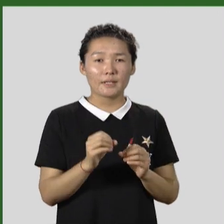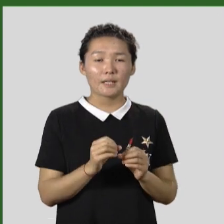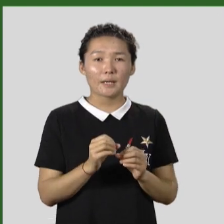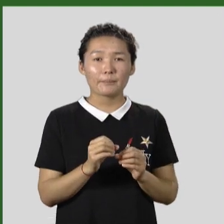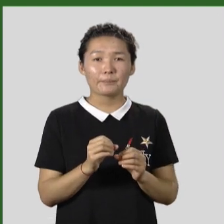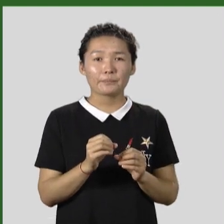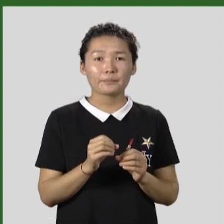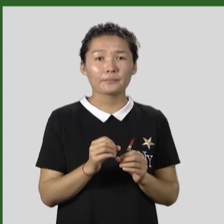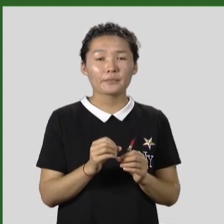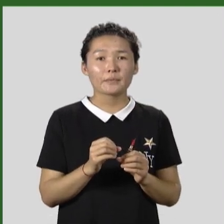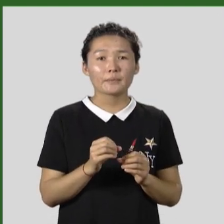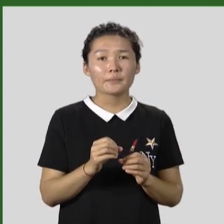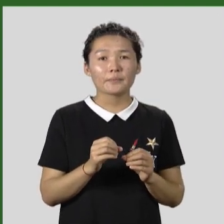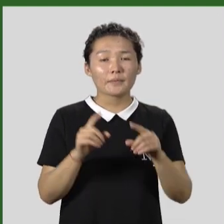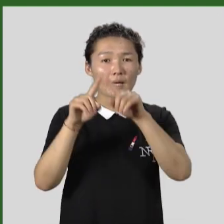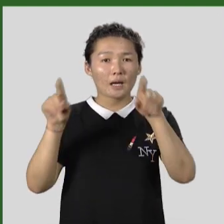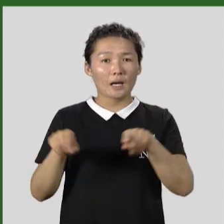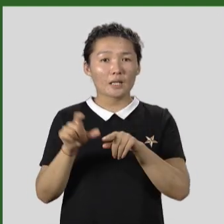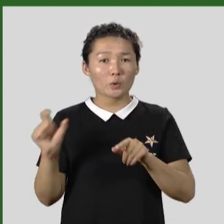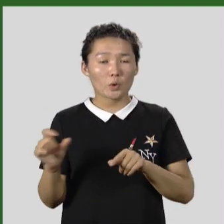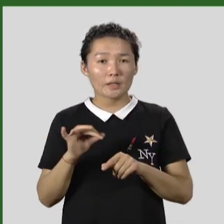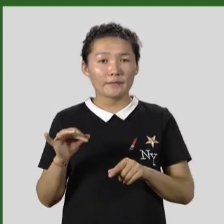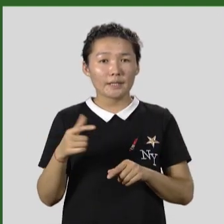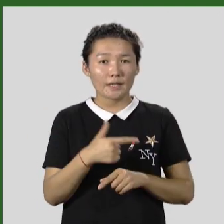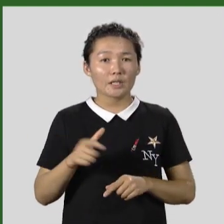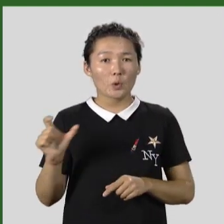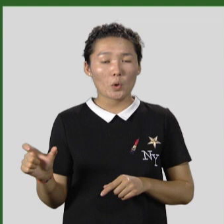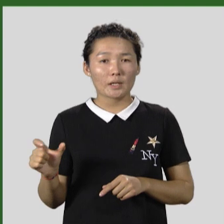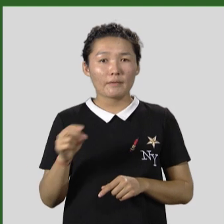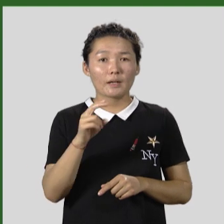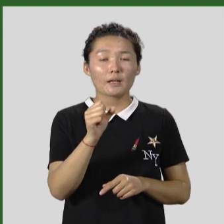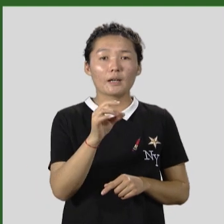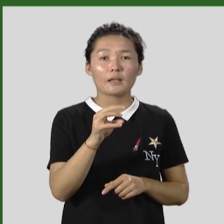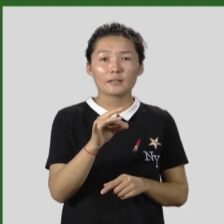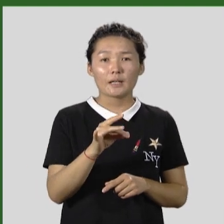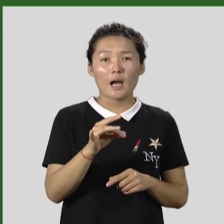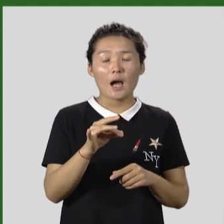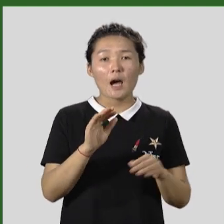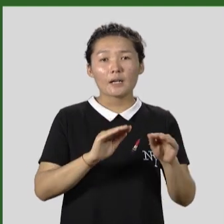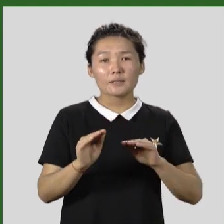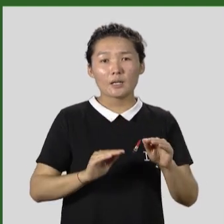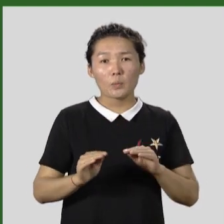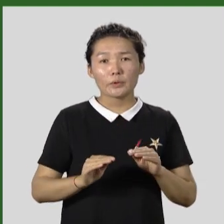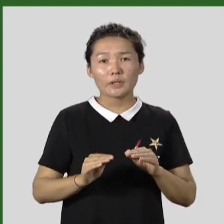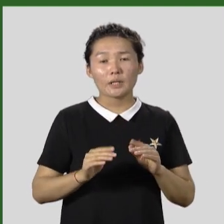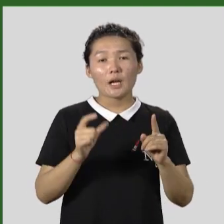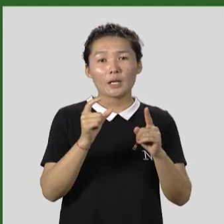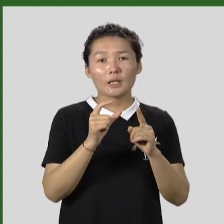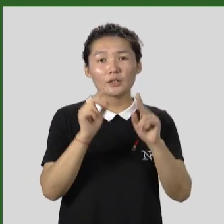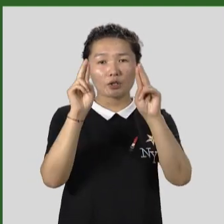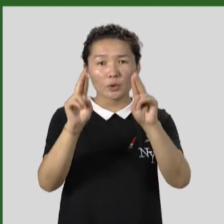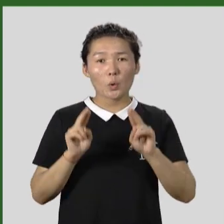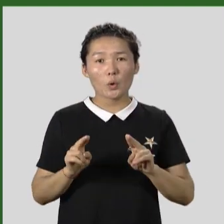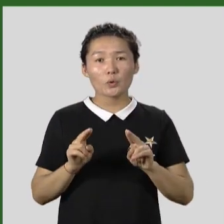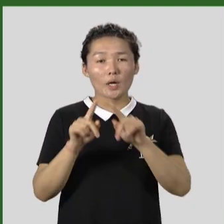веке фламандский картограф и географ Меркатор разработал теорию картографических